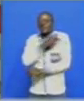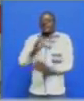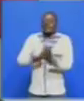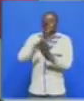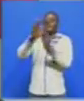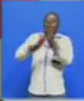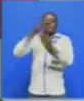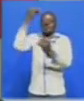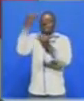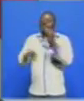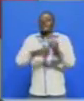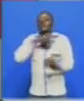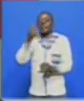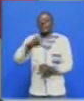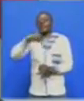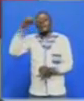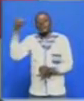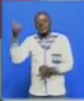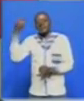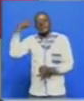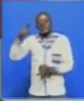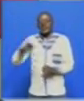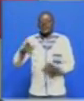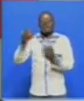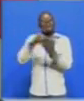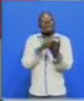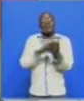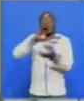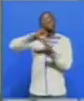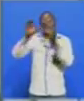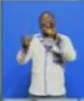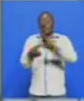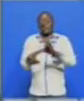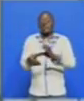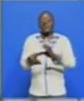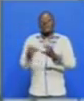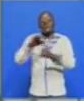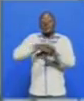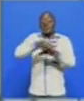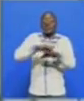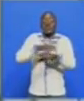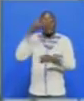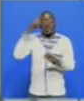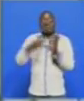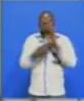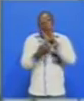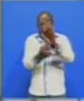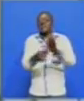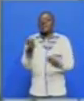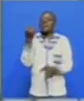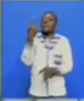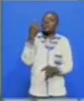autres. Autre illustration et en chiffres, ajoute l'observateur, sur un échantillon uniquement de 11